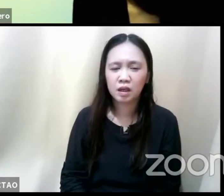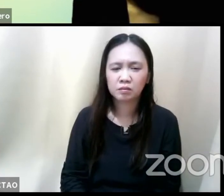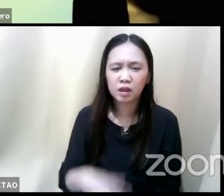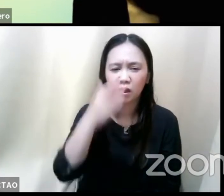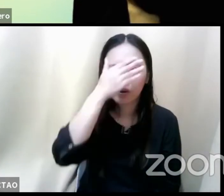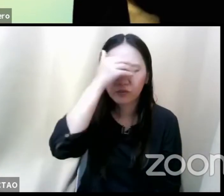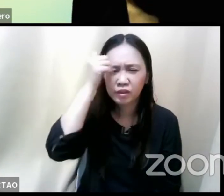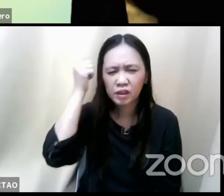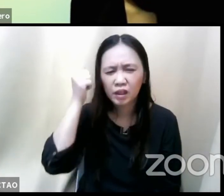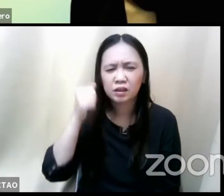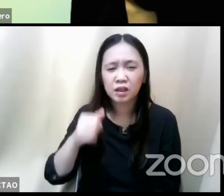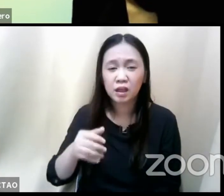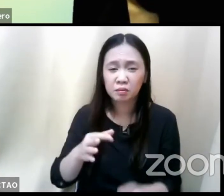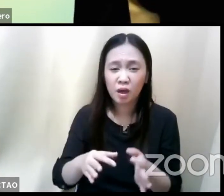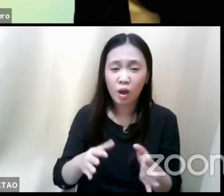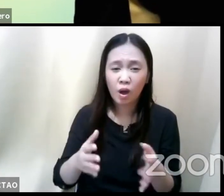walang arms,